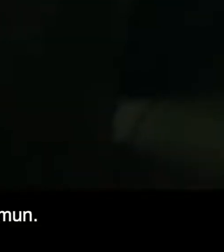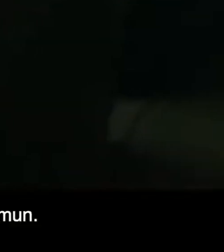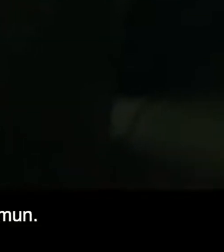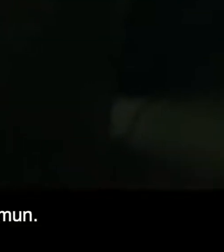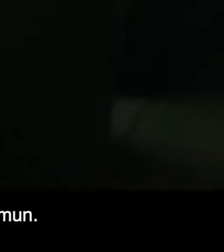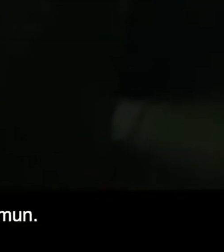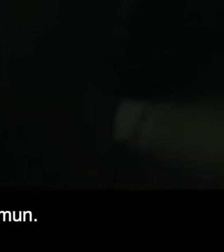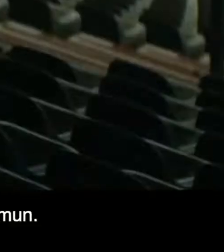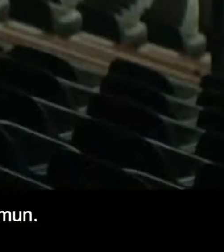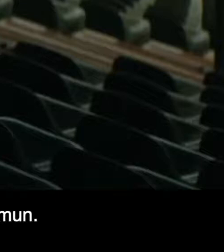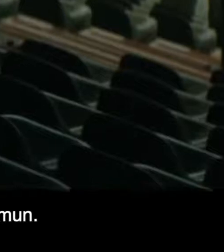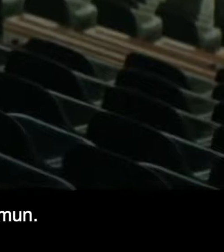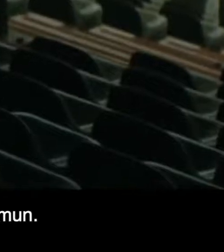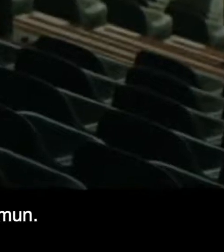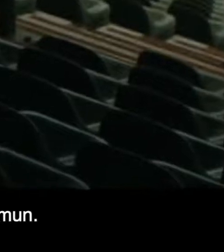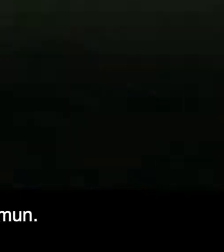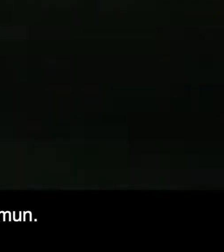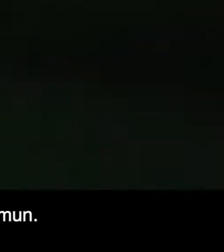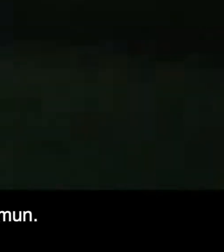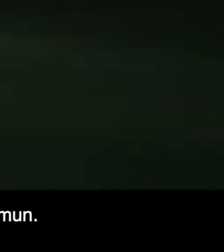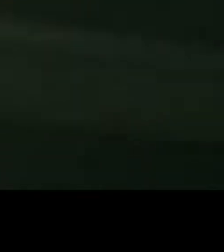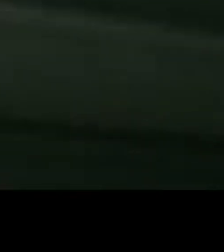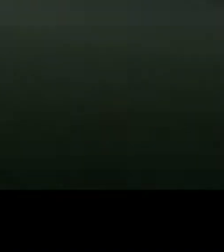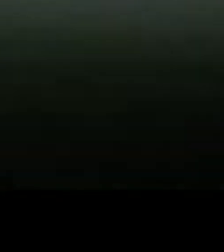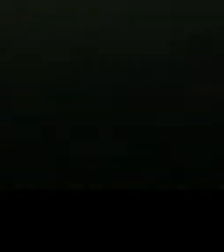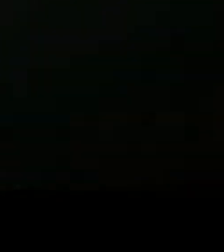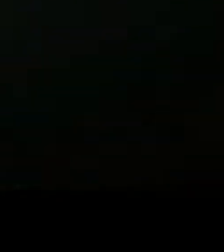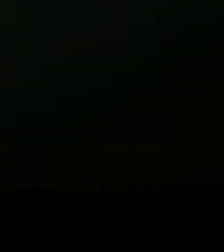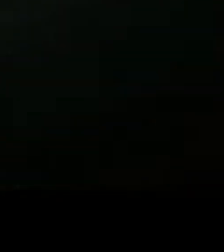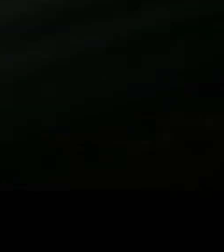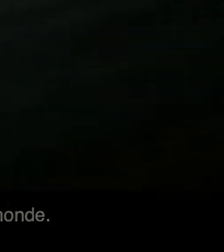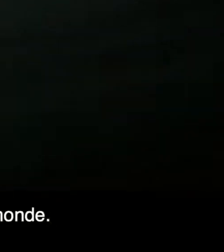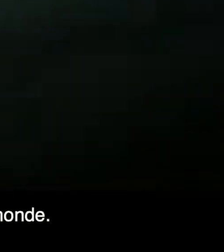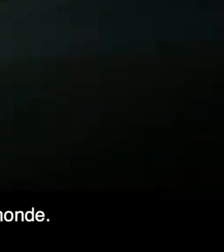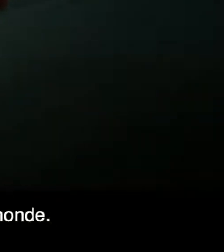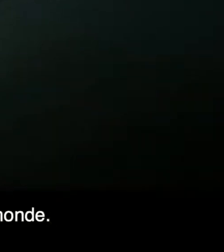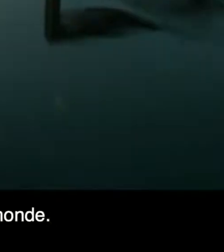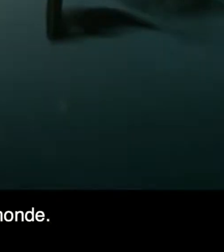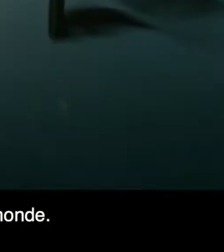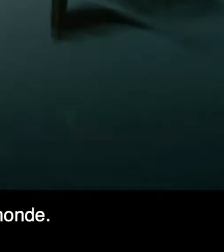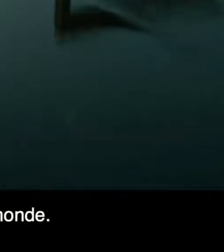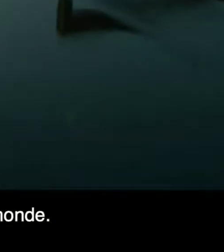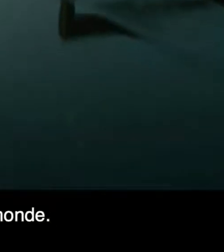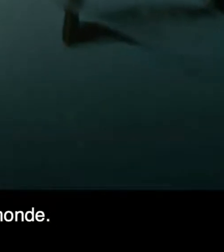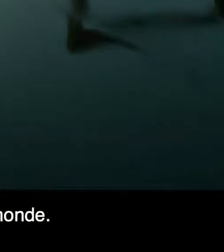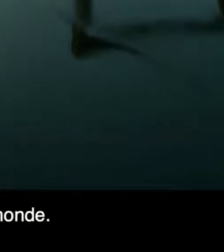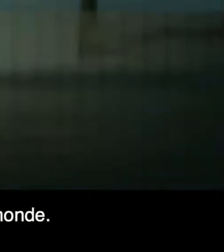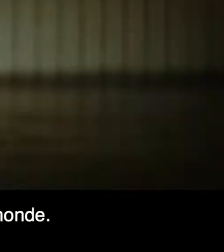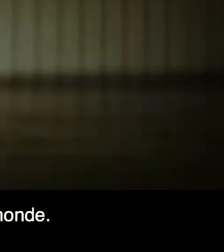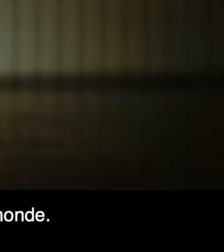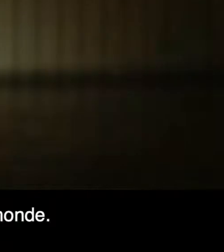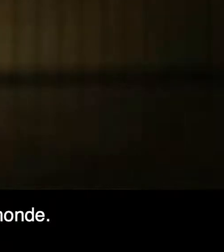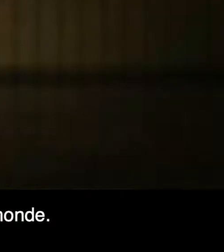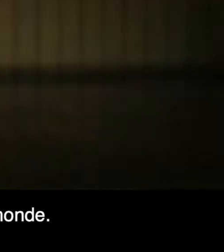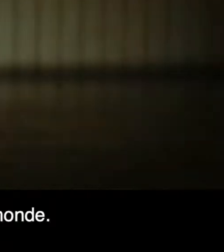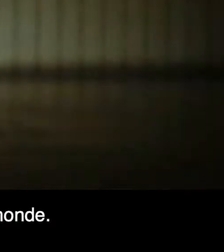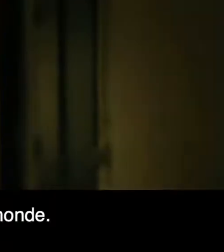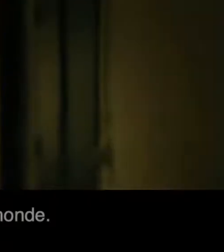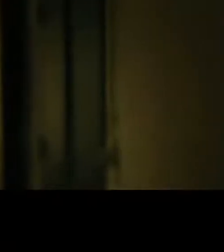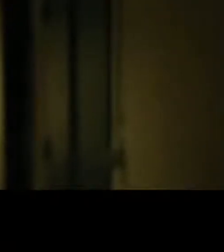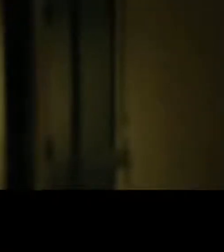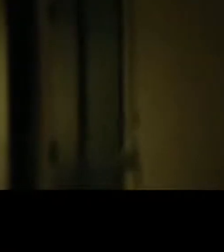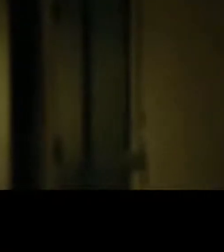Dans une vraie équipe, on a tous un objectif commun. On ne se bat pas pour soi, non, mais pour tout le